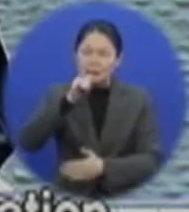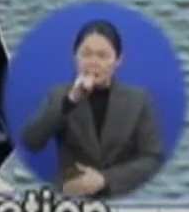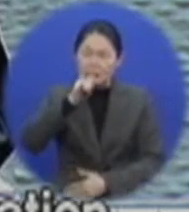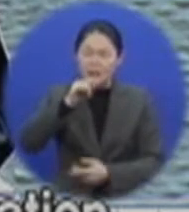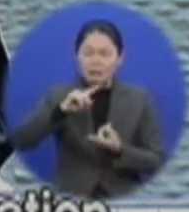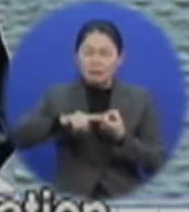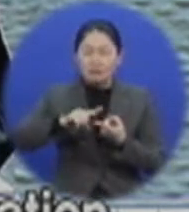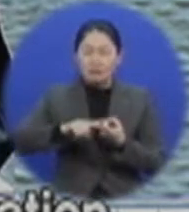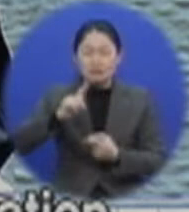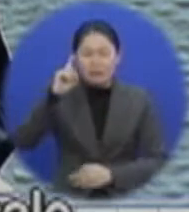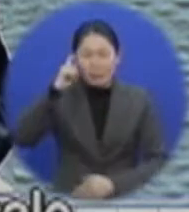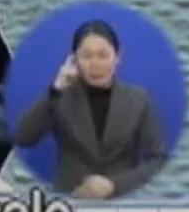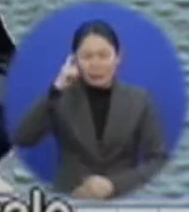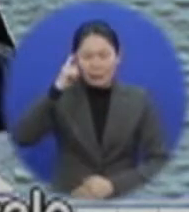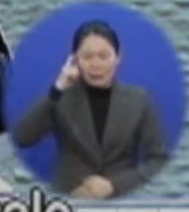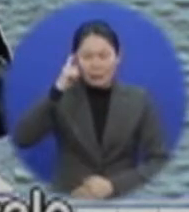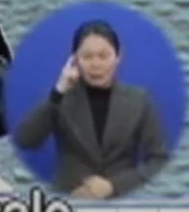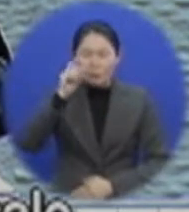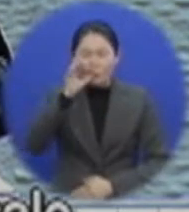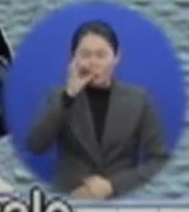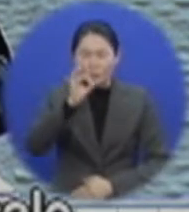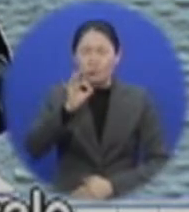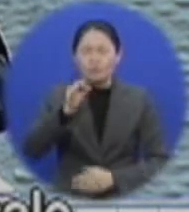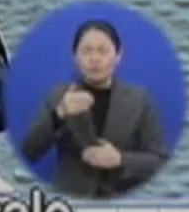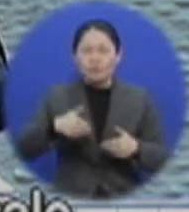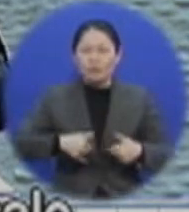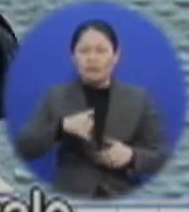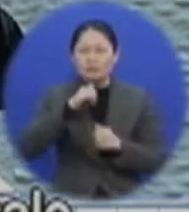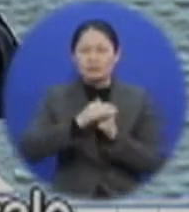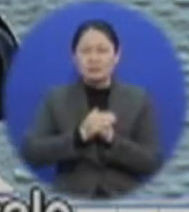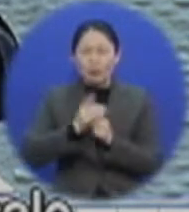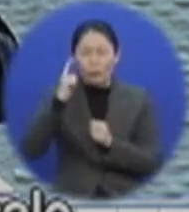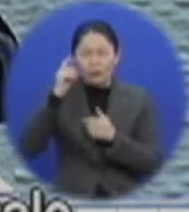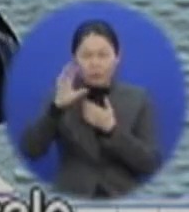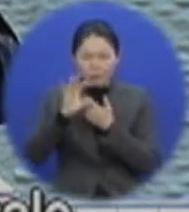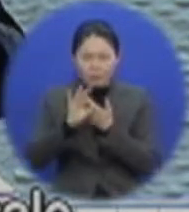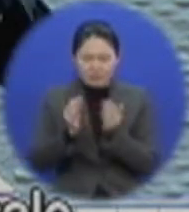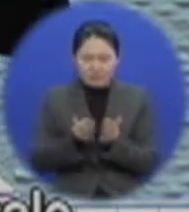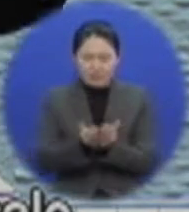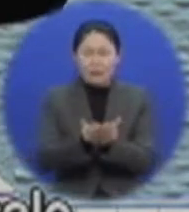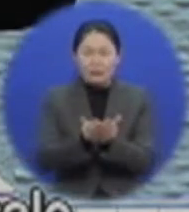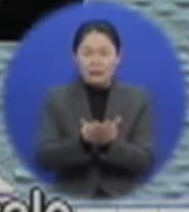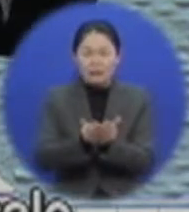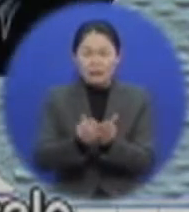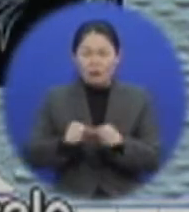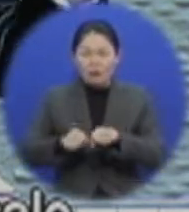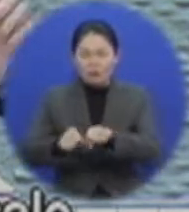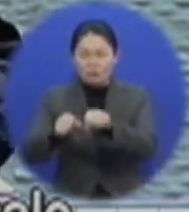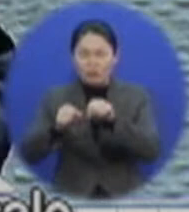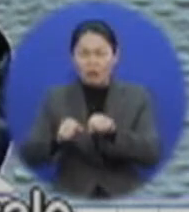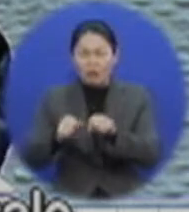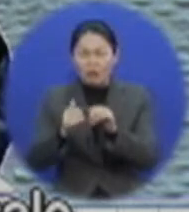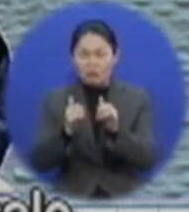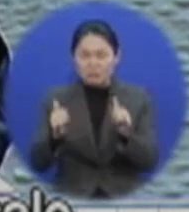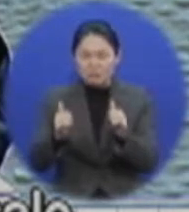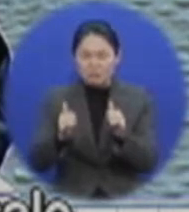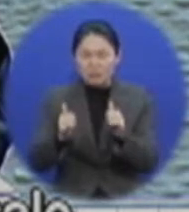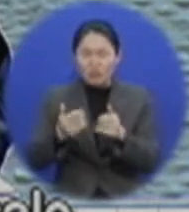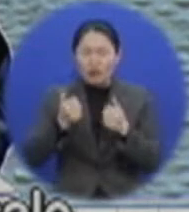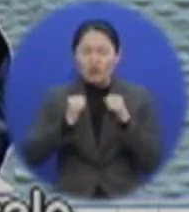좀 있습니다 왜냐하면 그 선원들은 아 겨울을 환락가 가 있는 큰 항구에서